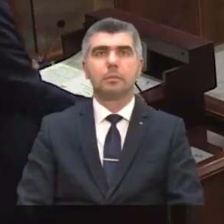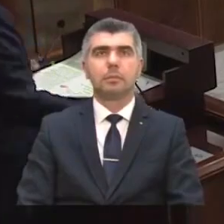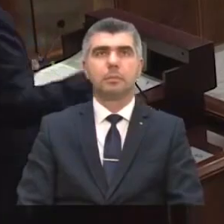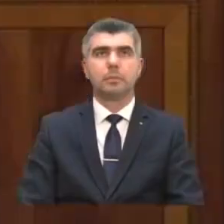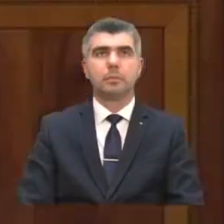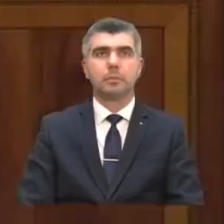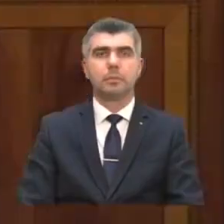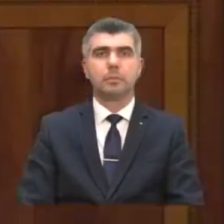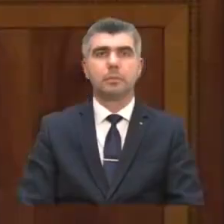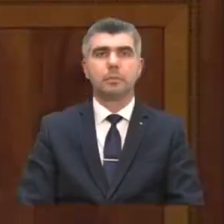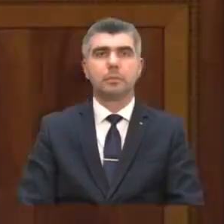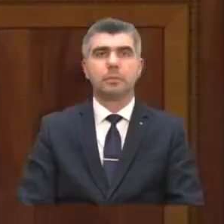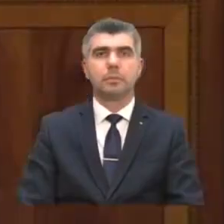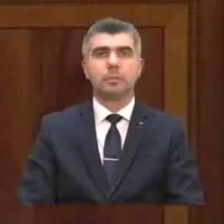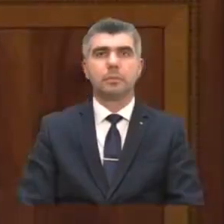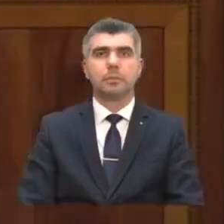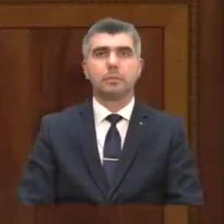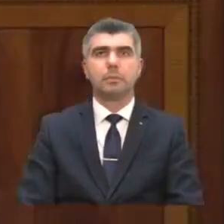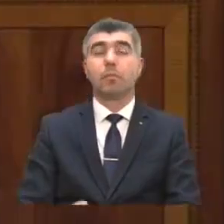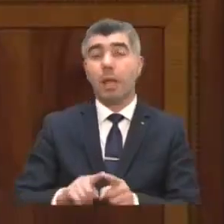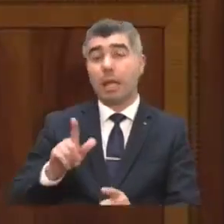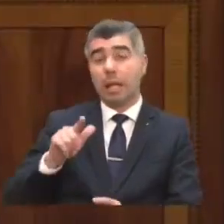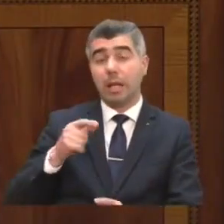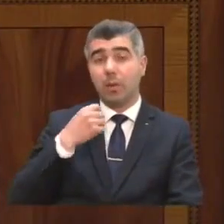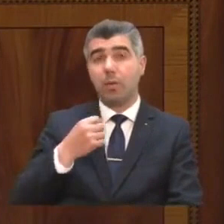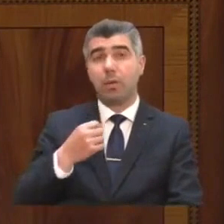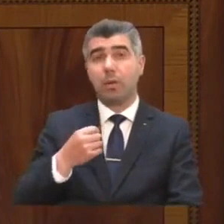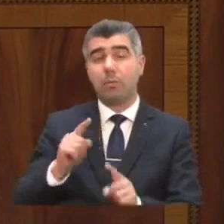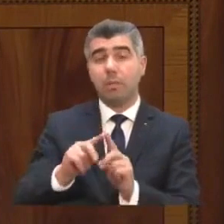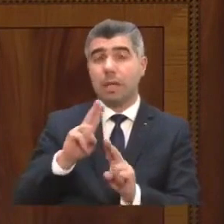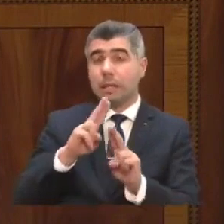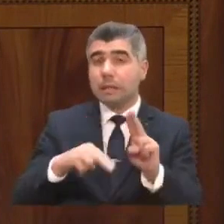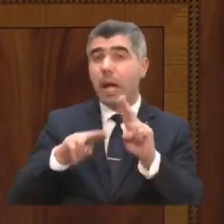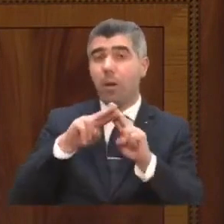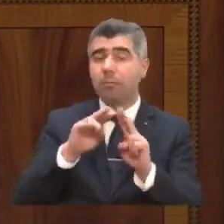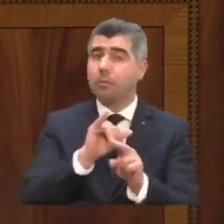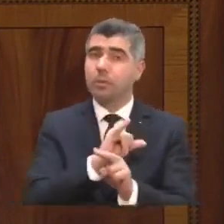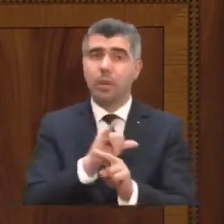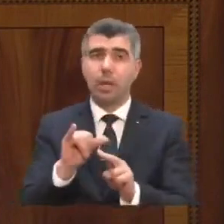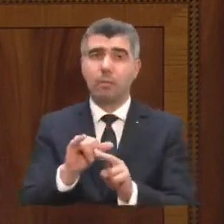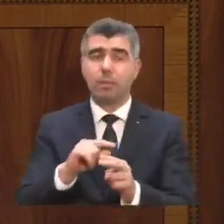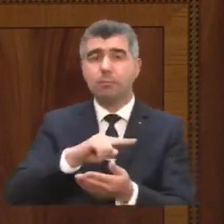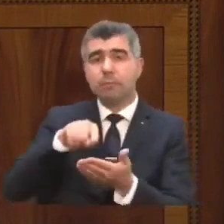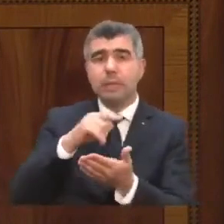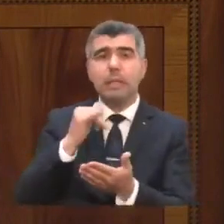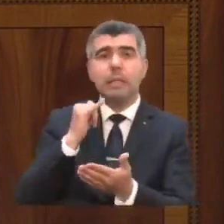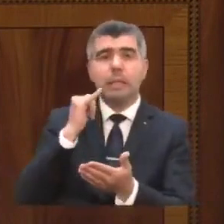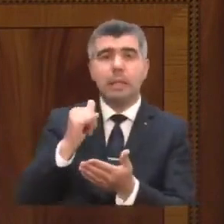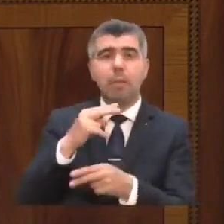شوف كاين بعض المسائل كاين بعض المسائل لا تستحق الجواب لان هاد الاسطوانه عامين هما